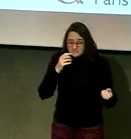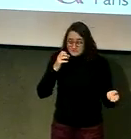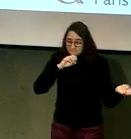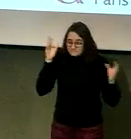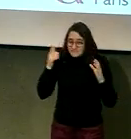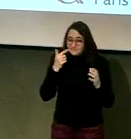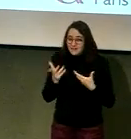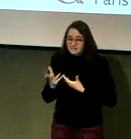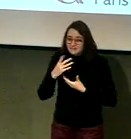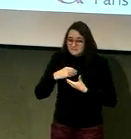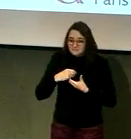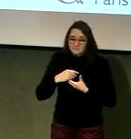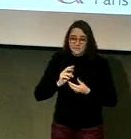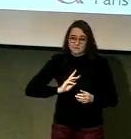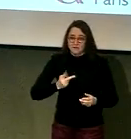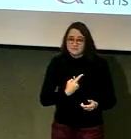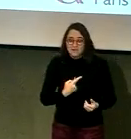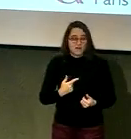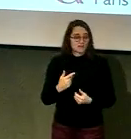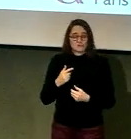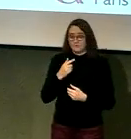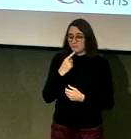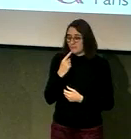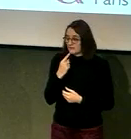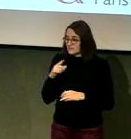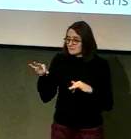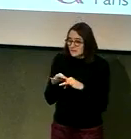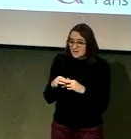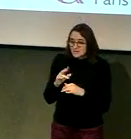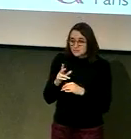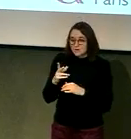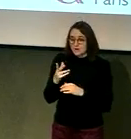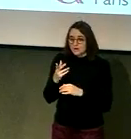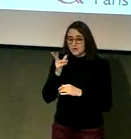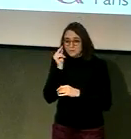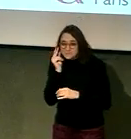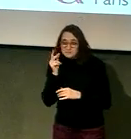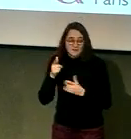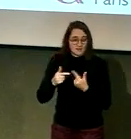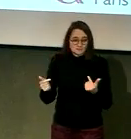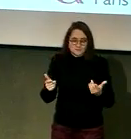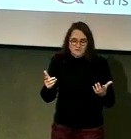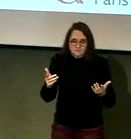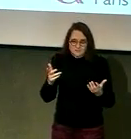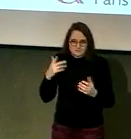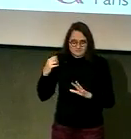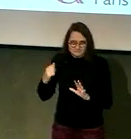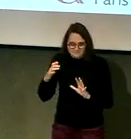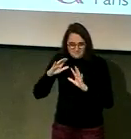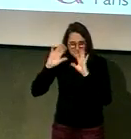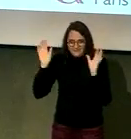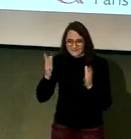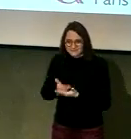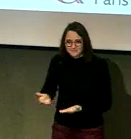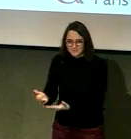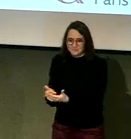parle des mariages homosexuels. Donc, il y a aussi, vous voyez, beaucoup de choses qu'on doit